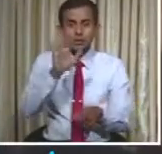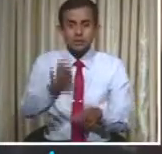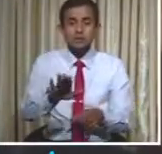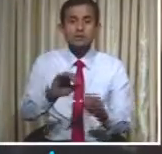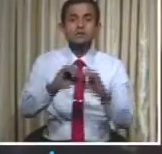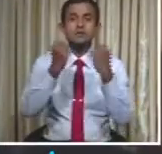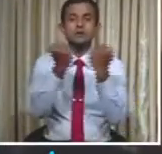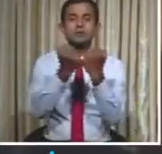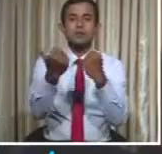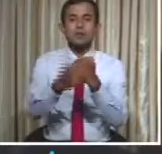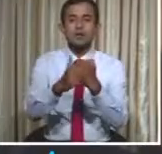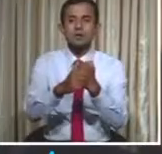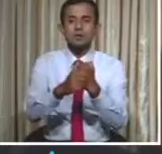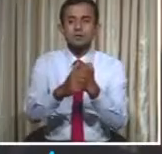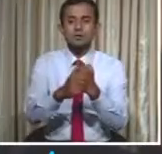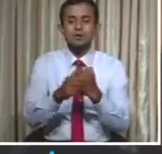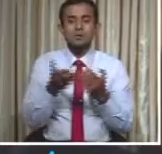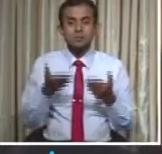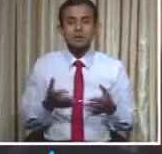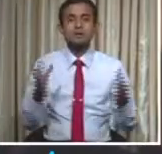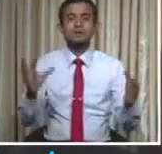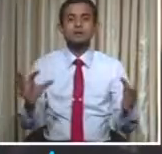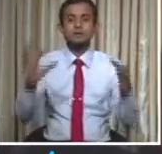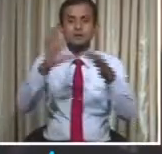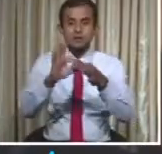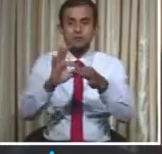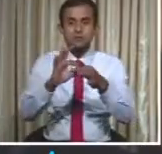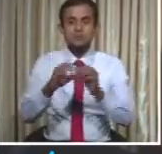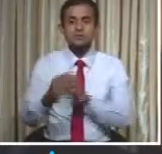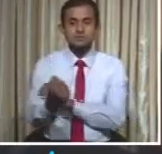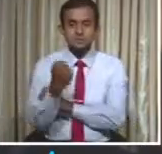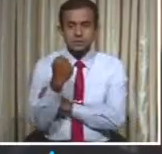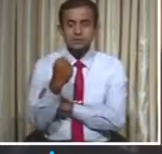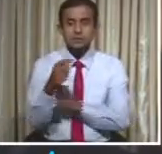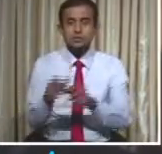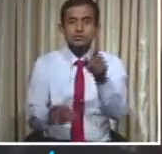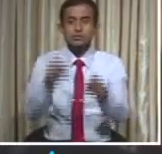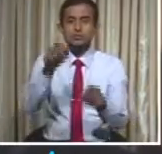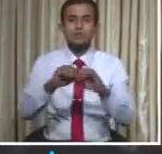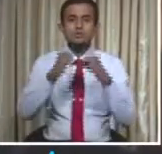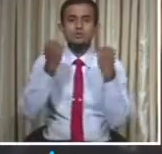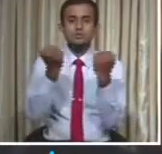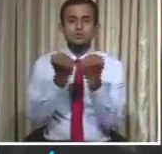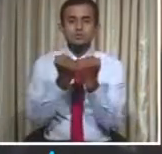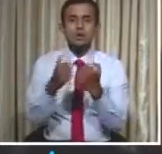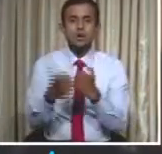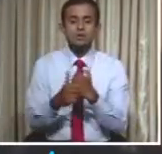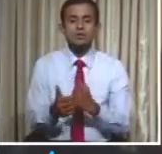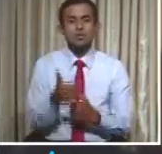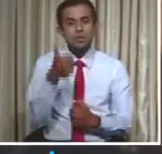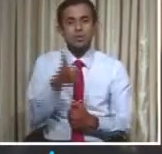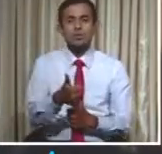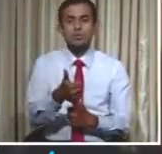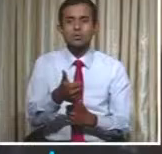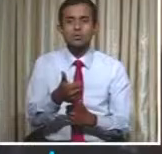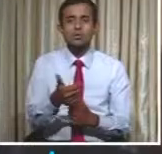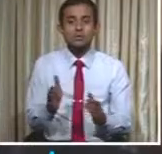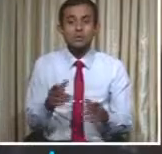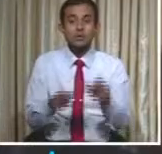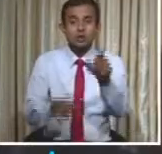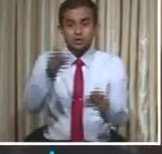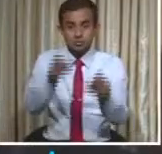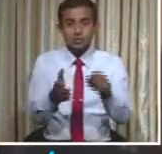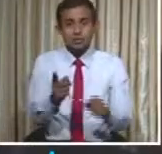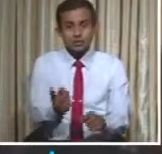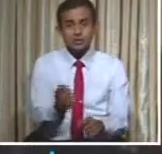සංවිධාන හදන්න. ඉතින් ඒකට මේ අයත් සම්බන්ධ කරගෙන ශක්තිමත් පාරිභෝගික සංවිධාන ජාලයක් හදන්න. ඒක හොඳයි. එහෙම හදපුවාම තමයි